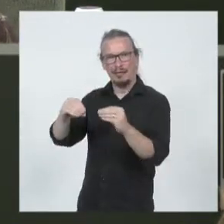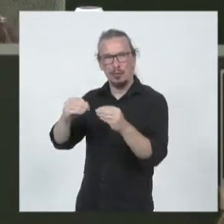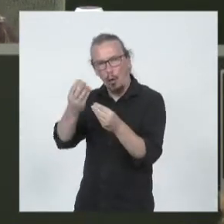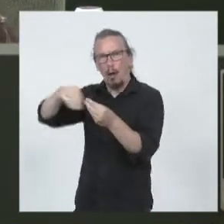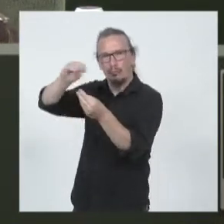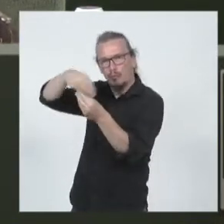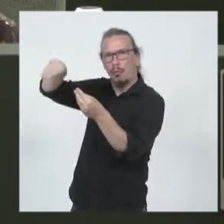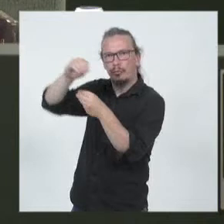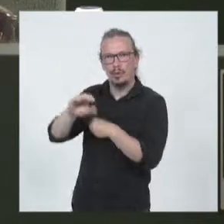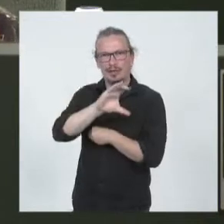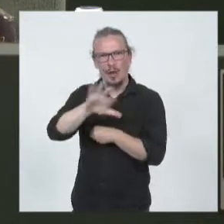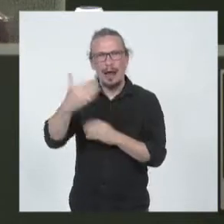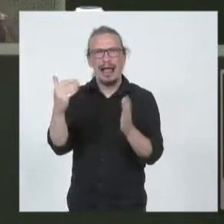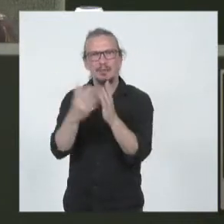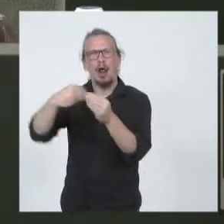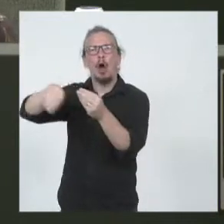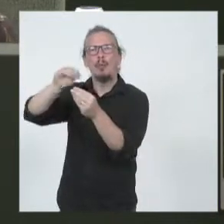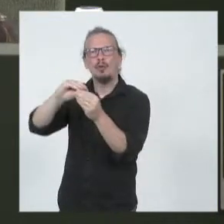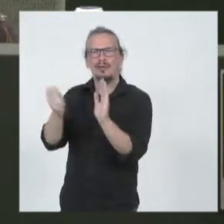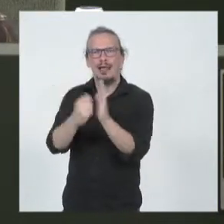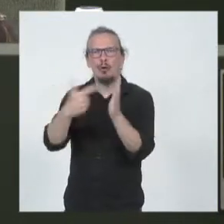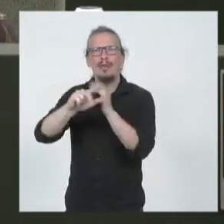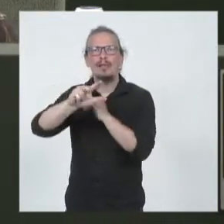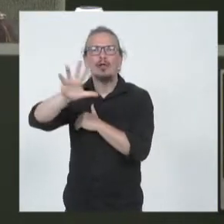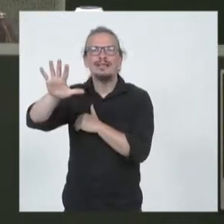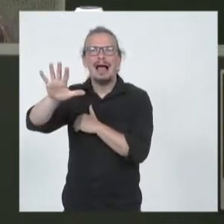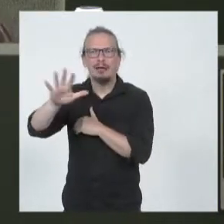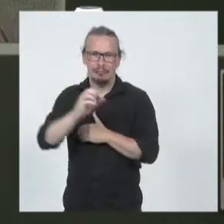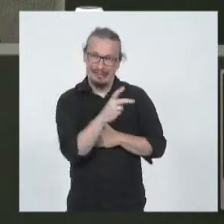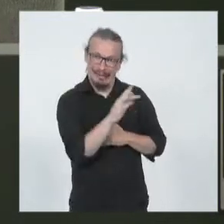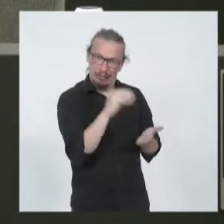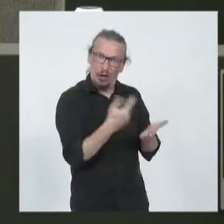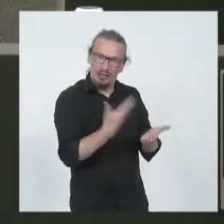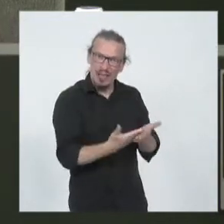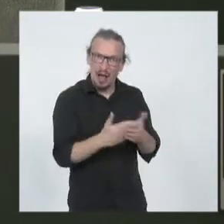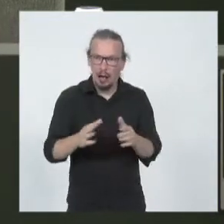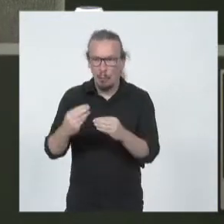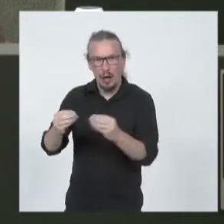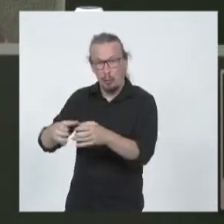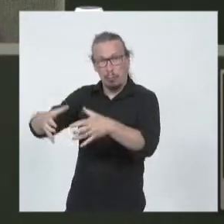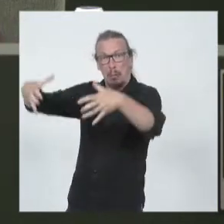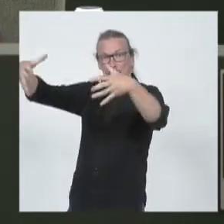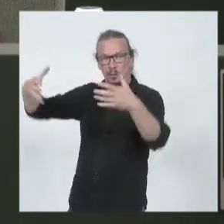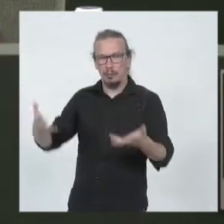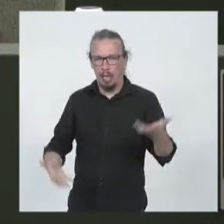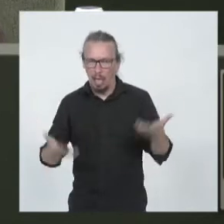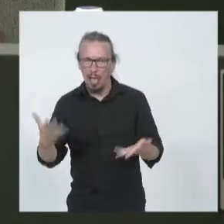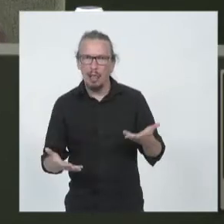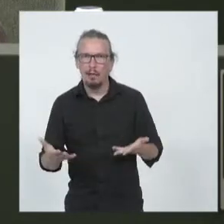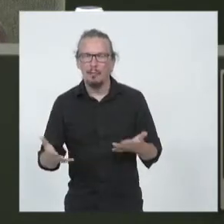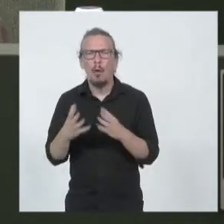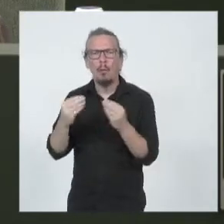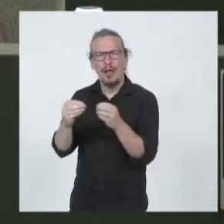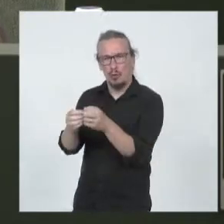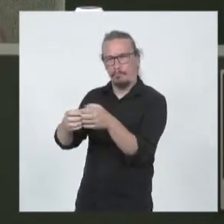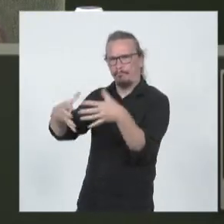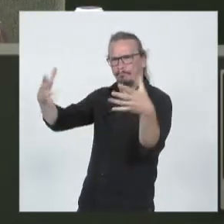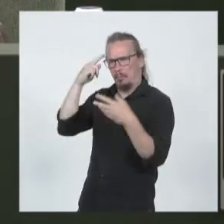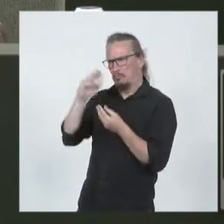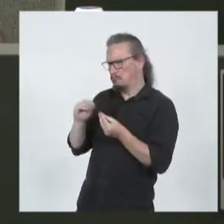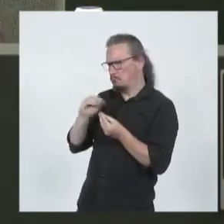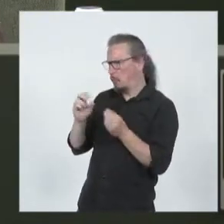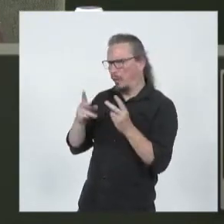000 habitants de plus en 2035, puisque c'est ce qui était affiché dans le SDIT. Alors on peut rester dubitatif sur une telle croissance de la population, ce